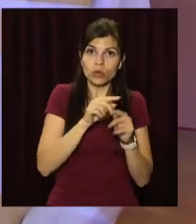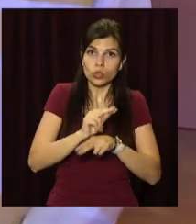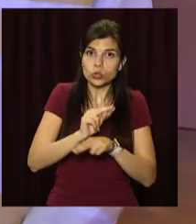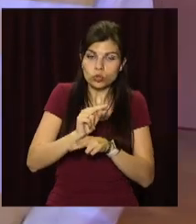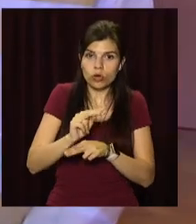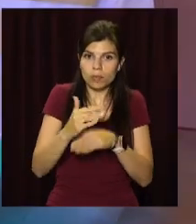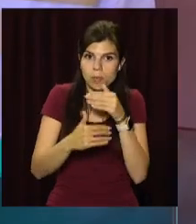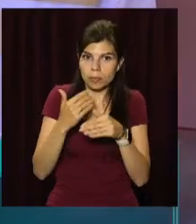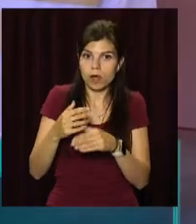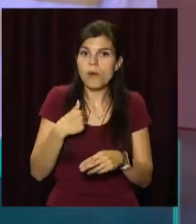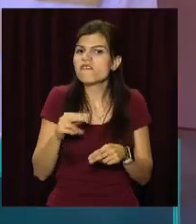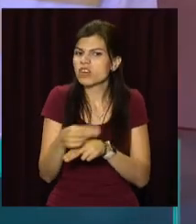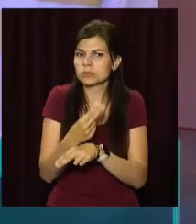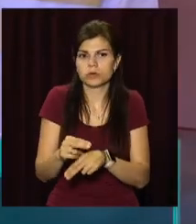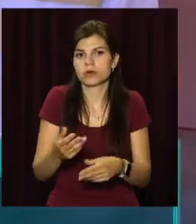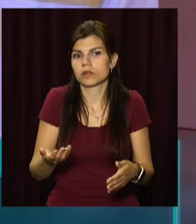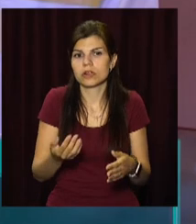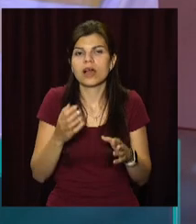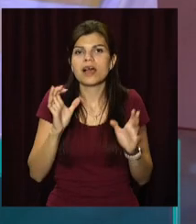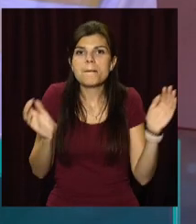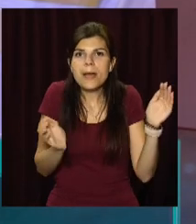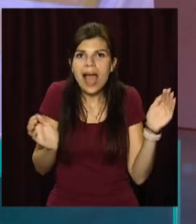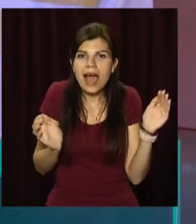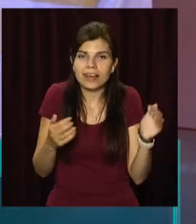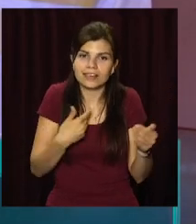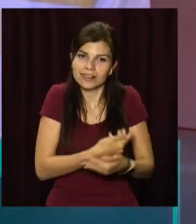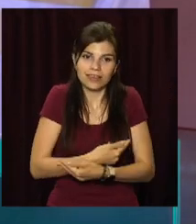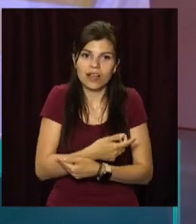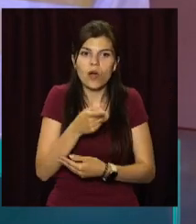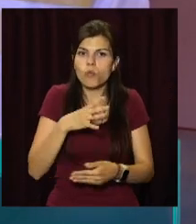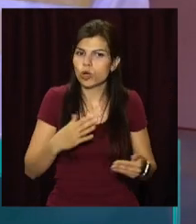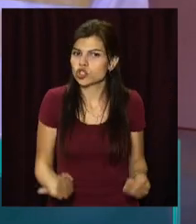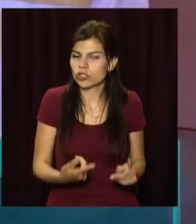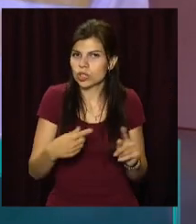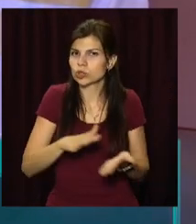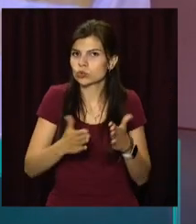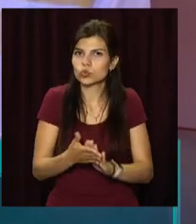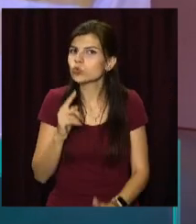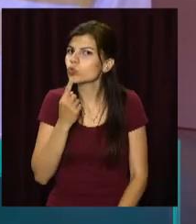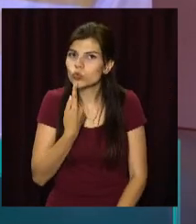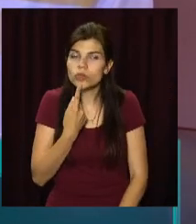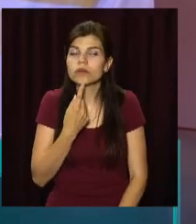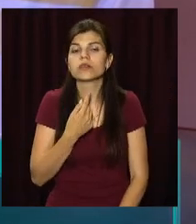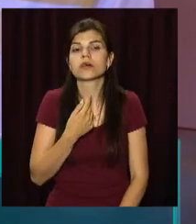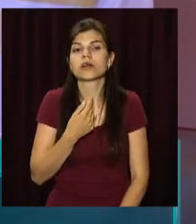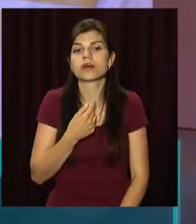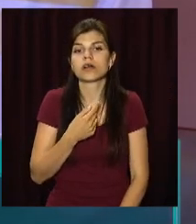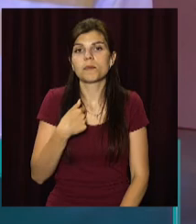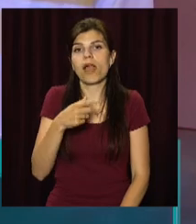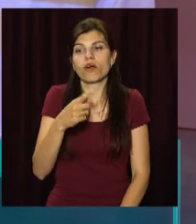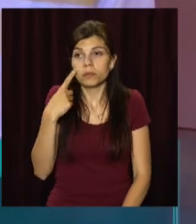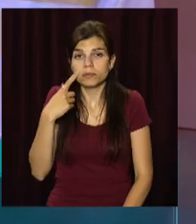вченого. Воспитували ми його практично з пілюнок. У нього була трудна життєва ситуація, і ми його